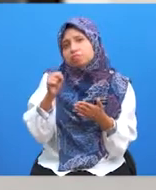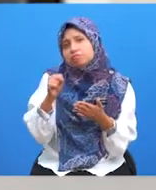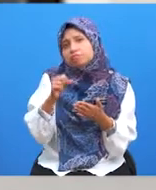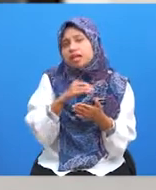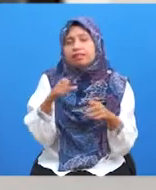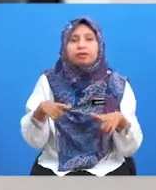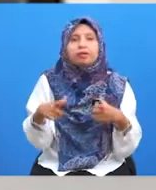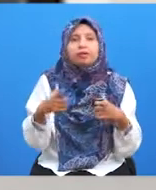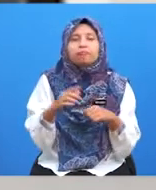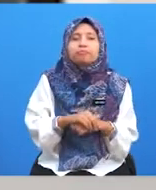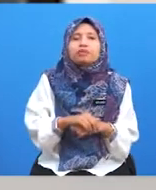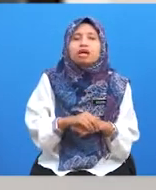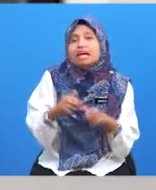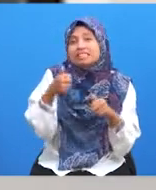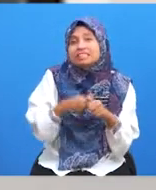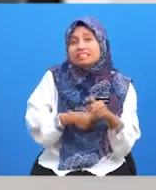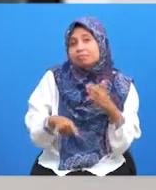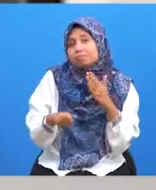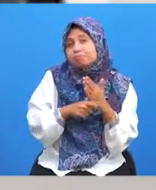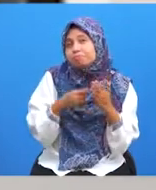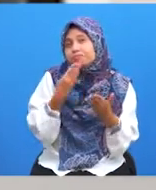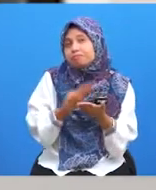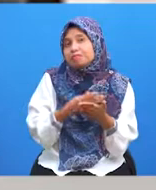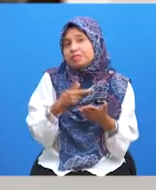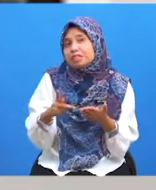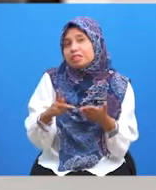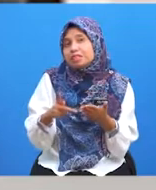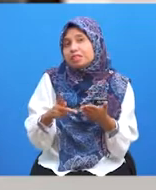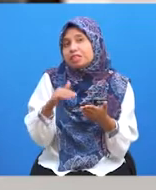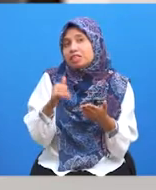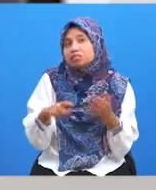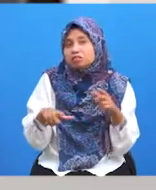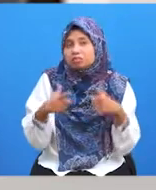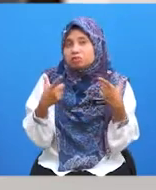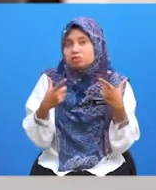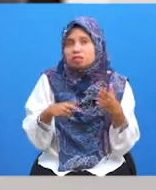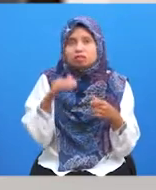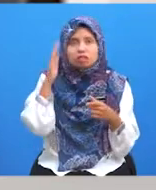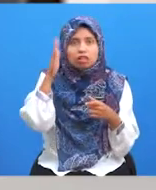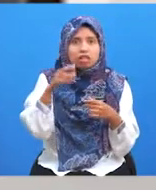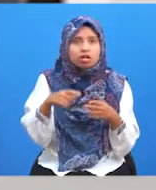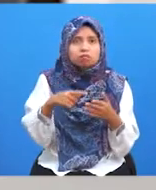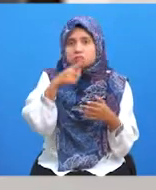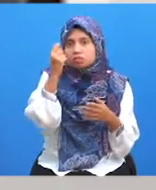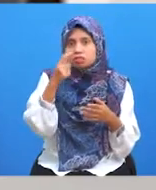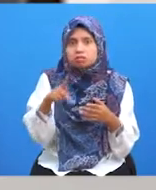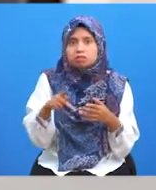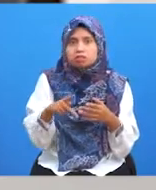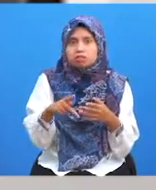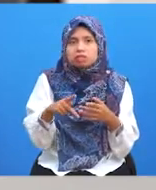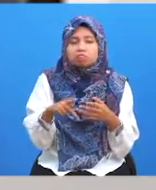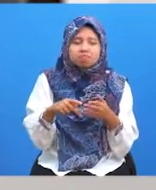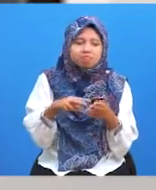membebankan setiap penambah baikan teknologi yang dilakukan juga akan menyebabkan motivasi pekerja